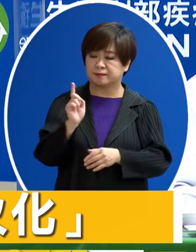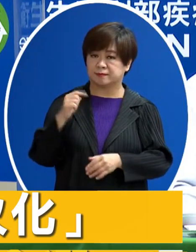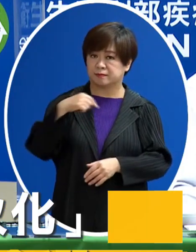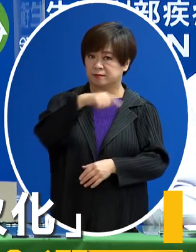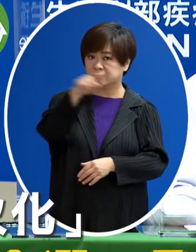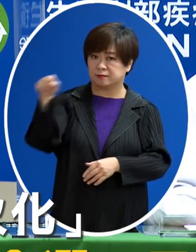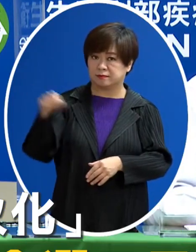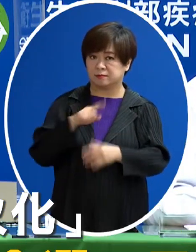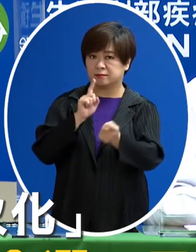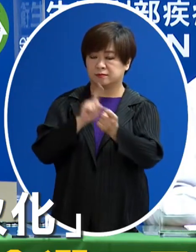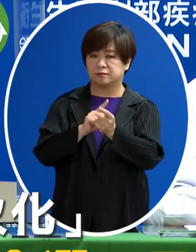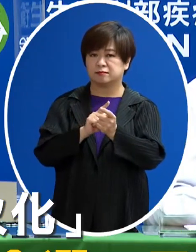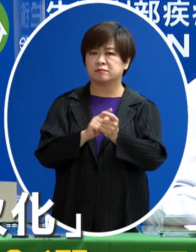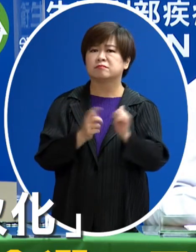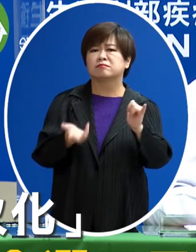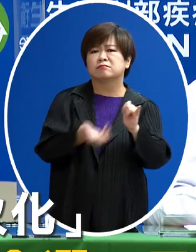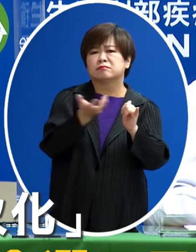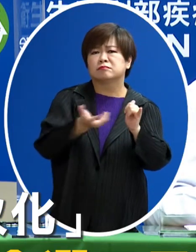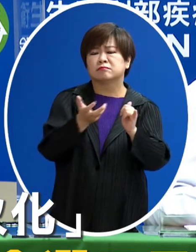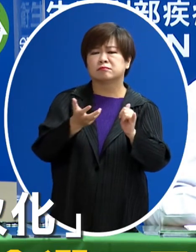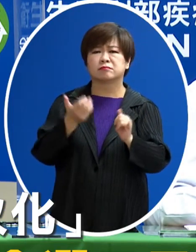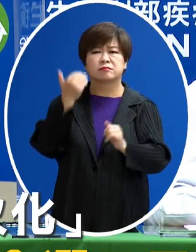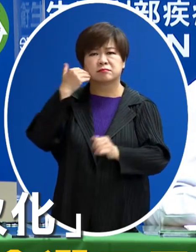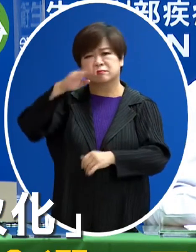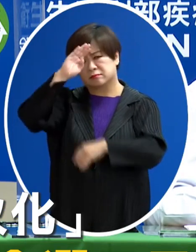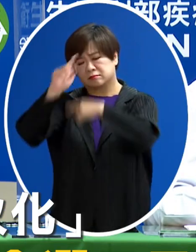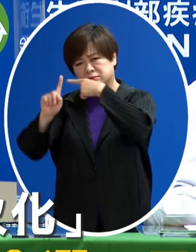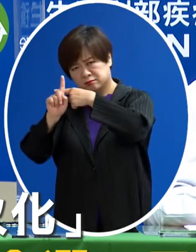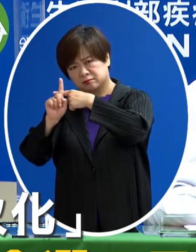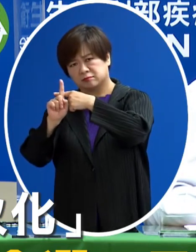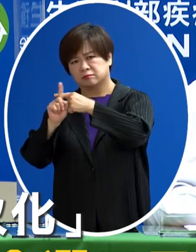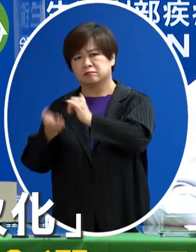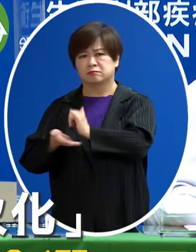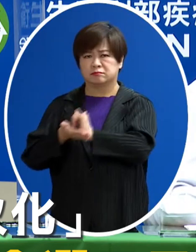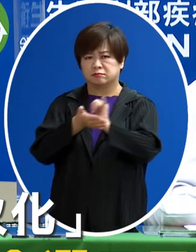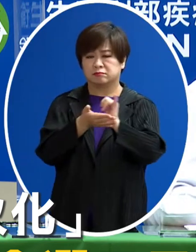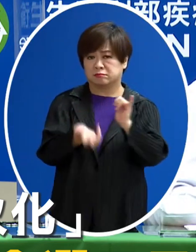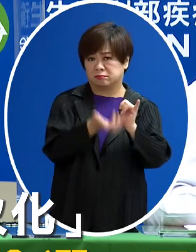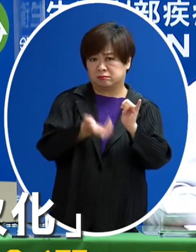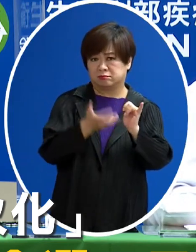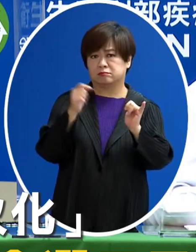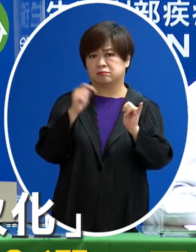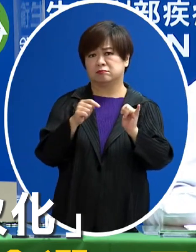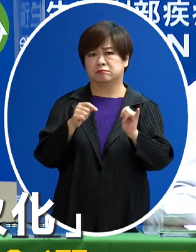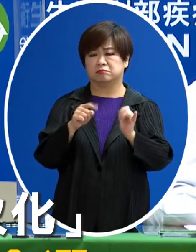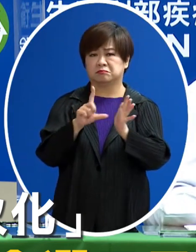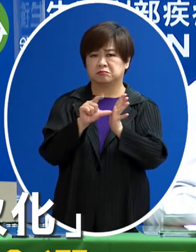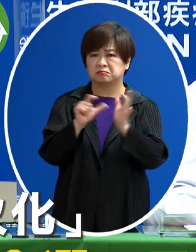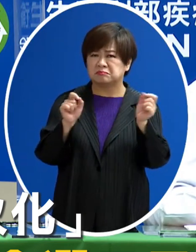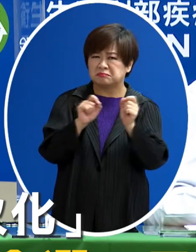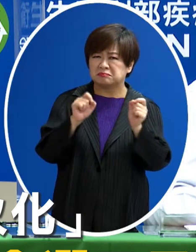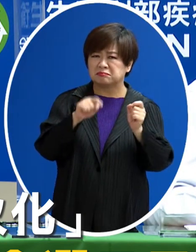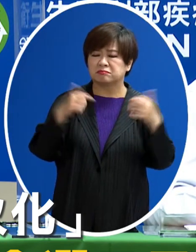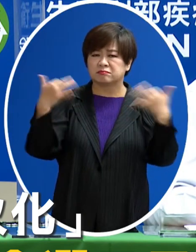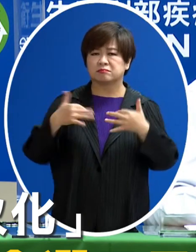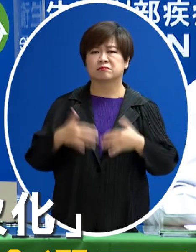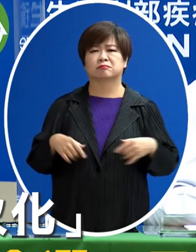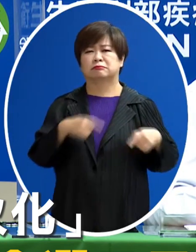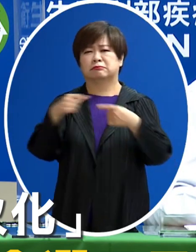大家对于火化的这个死亡火化这个课题，讨论了很久